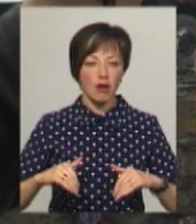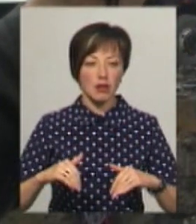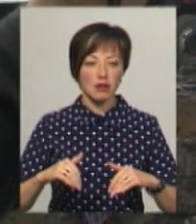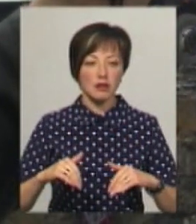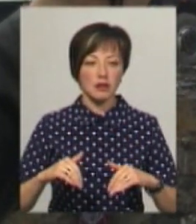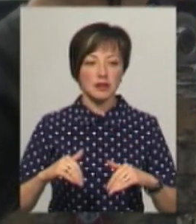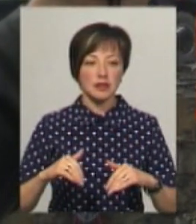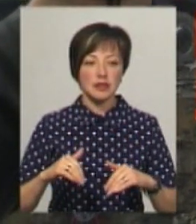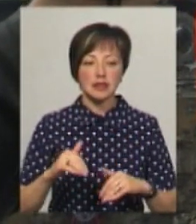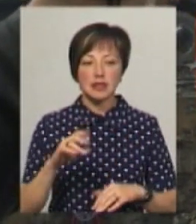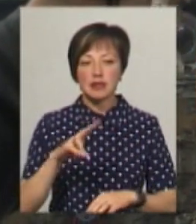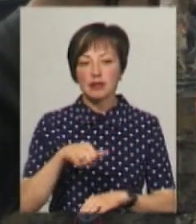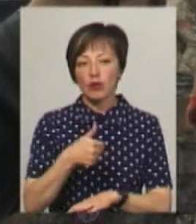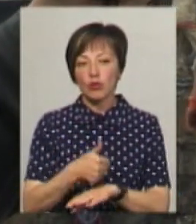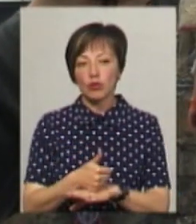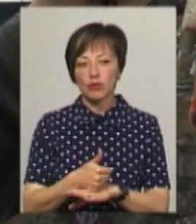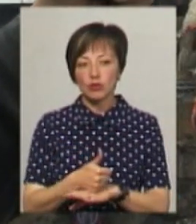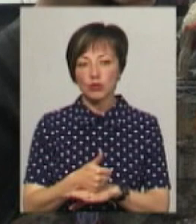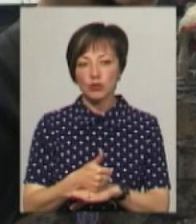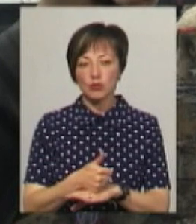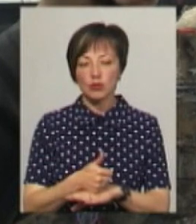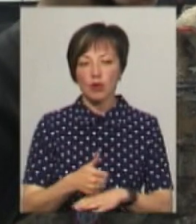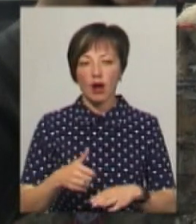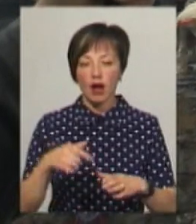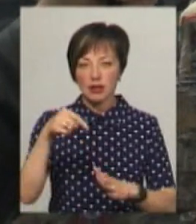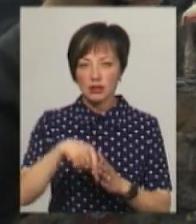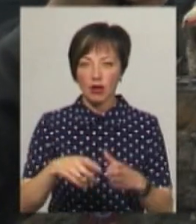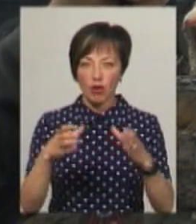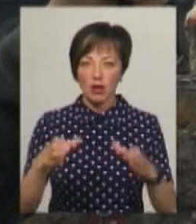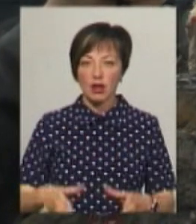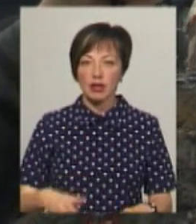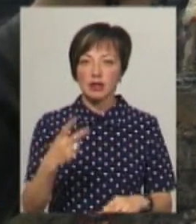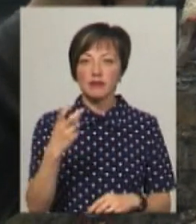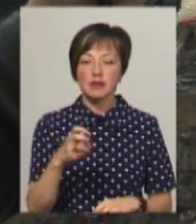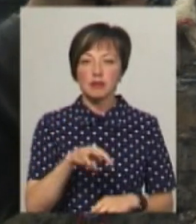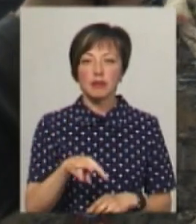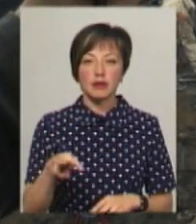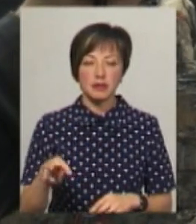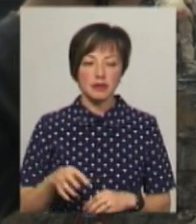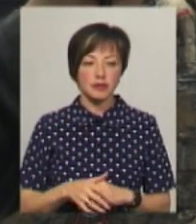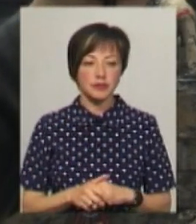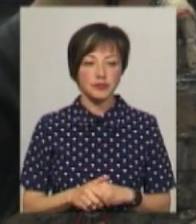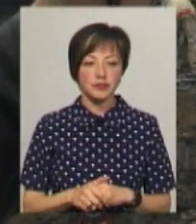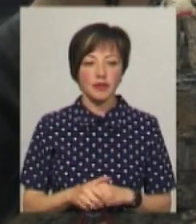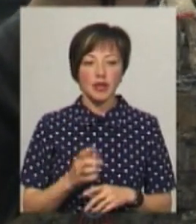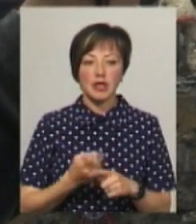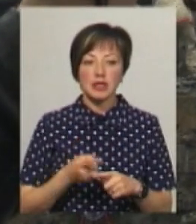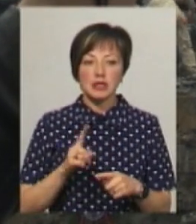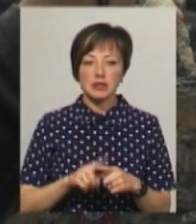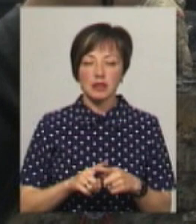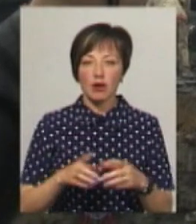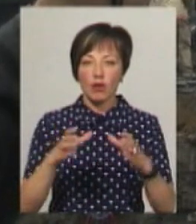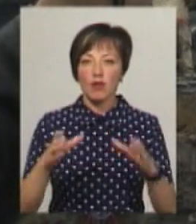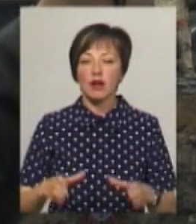на головному самоплинному каналізаційному колектору діаметром 1200 мм. Це каналізаційний колектор,